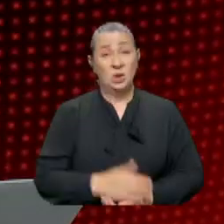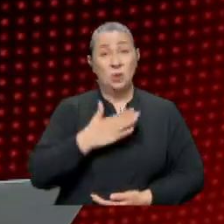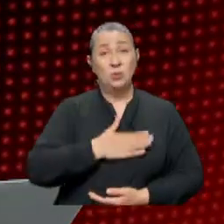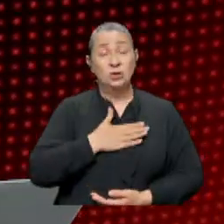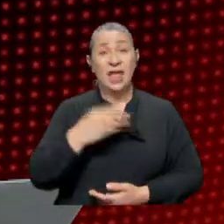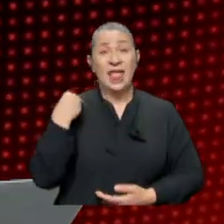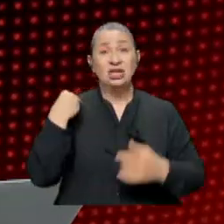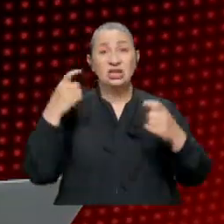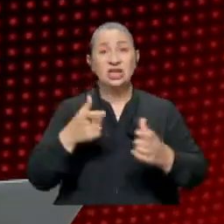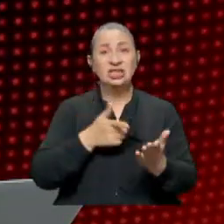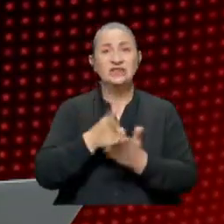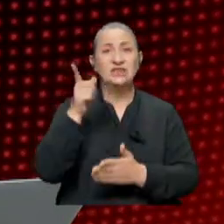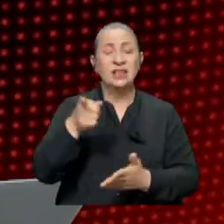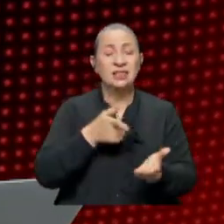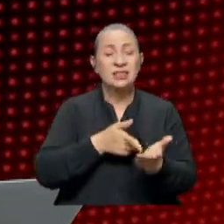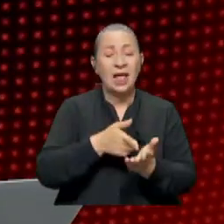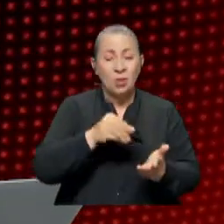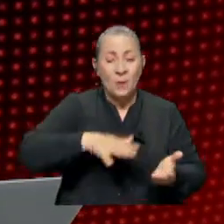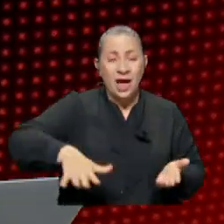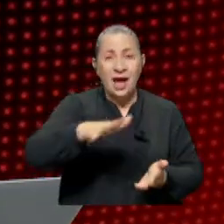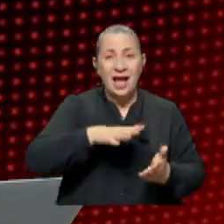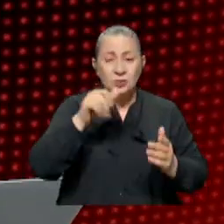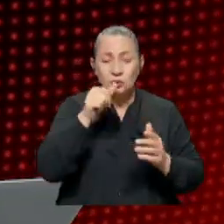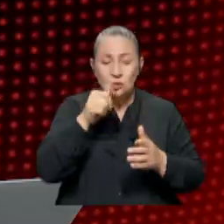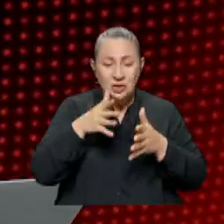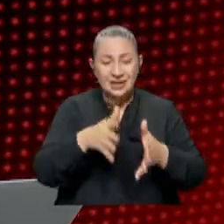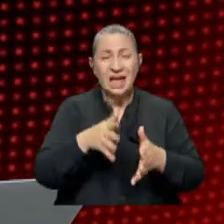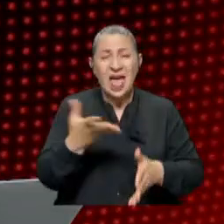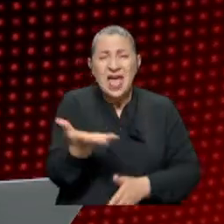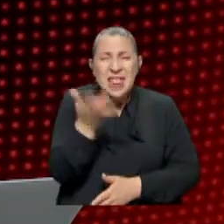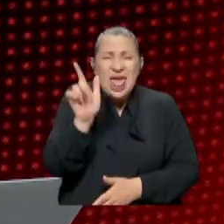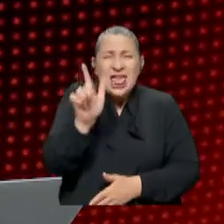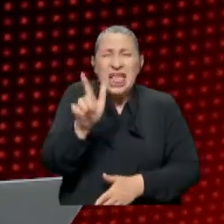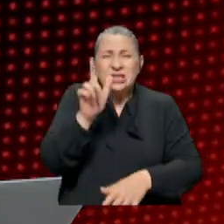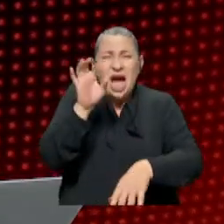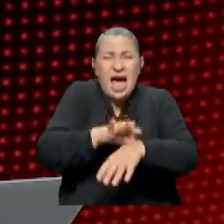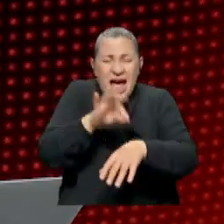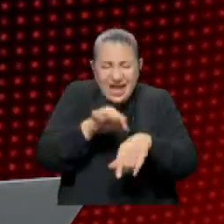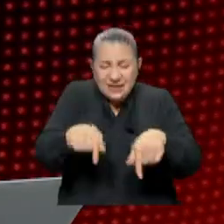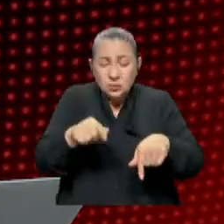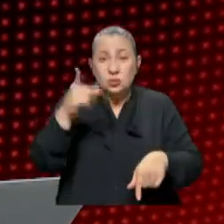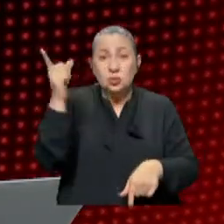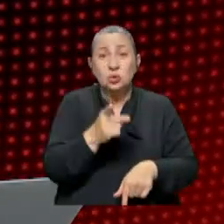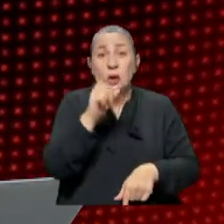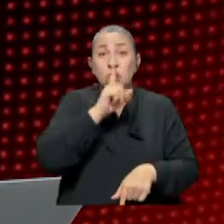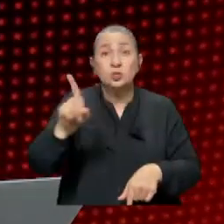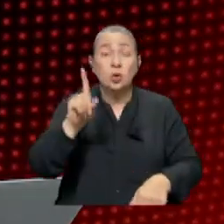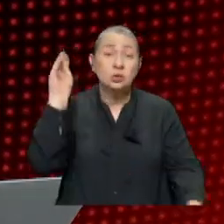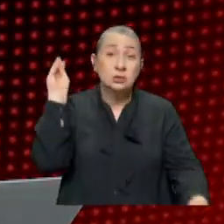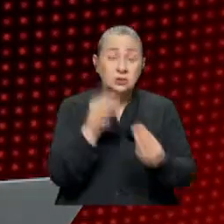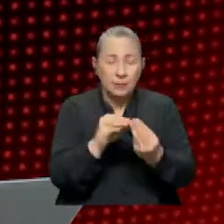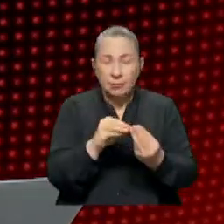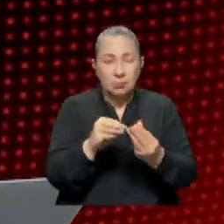Bursa Yenişehirli çiftçiler tarlalarında kullandıkları suya en ihtiyaçları olduğu anda %110 zam